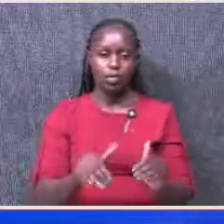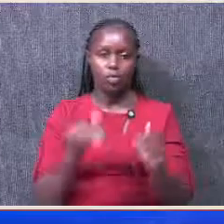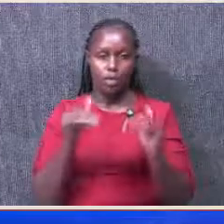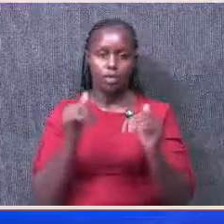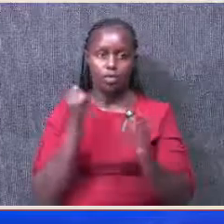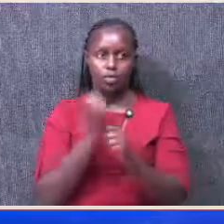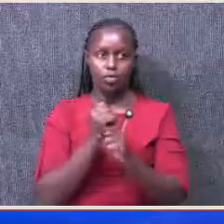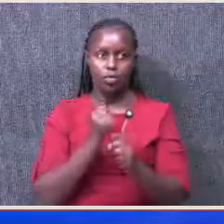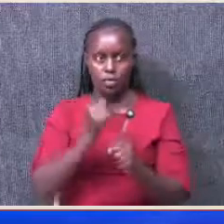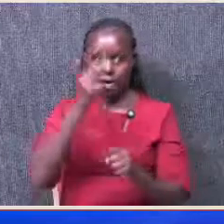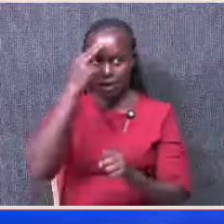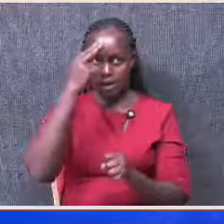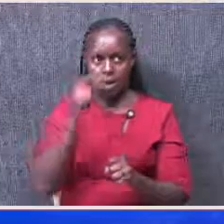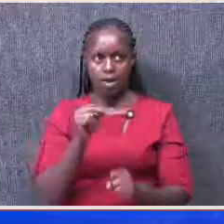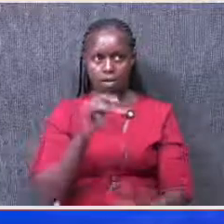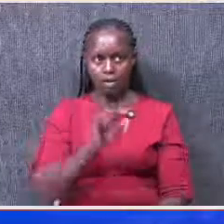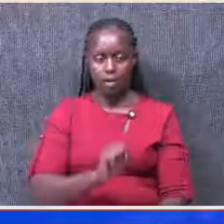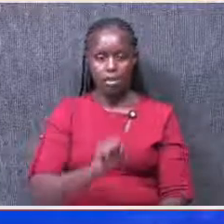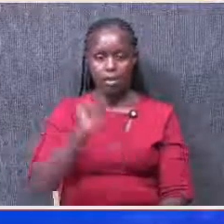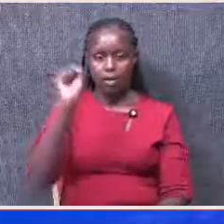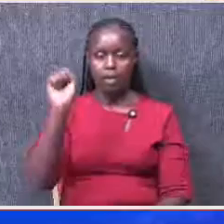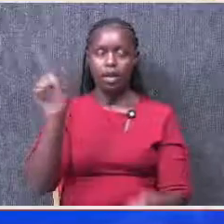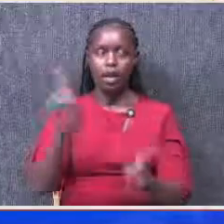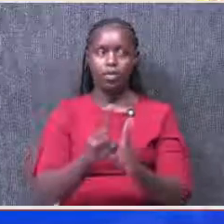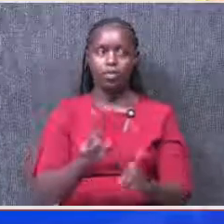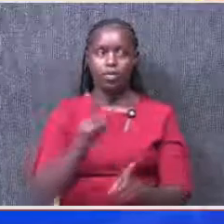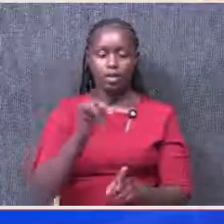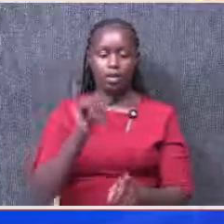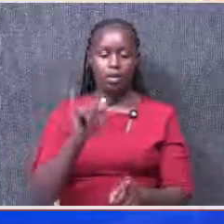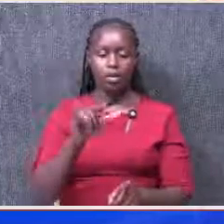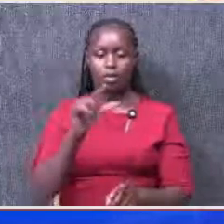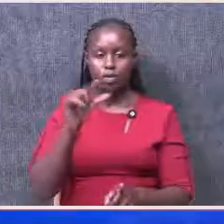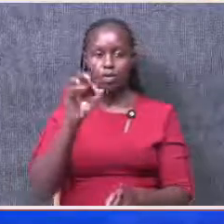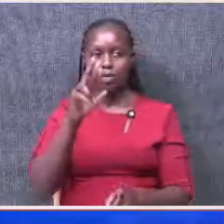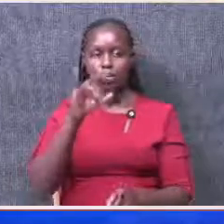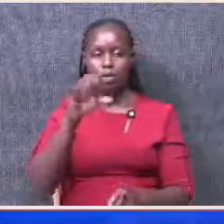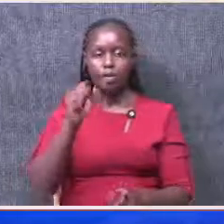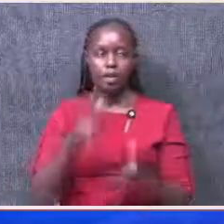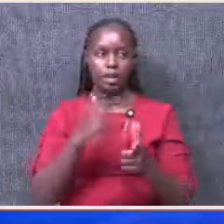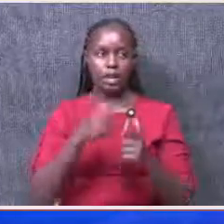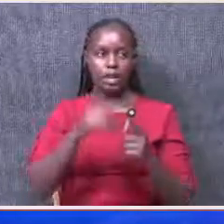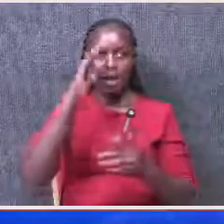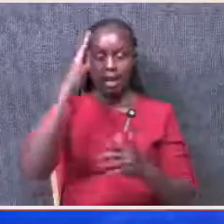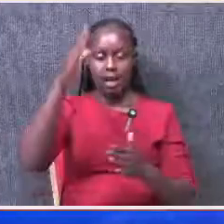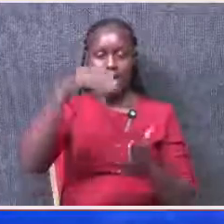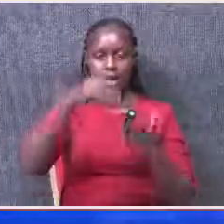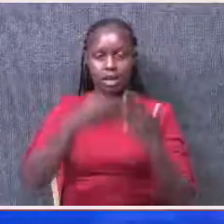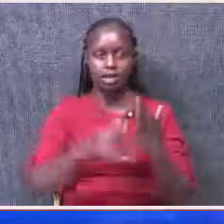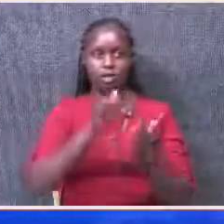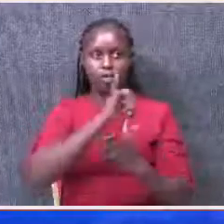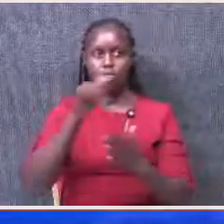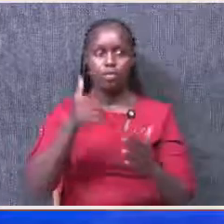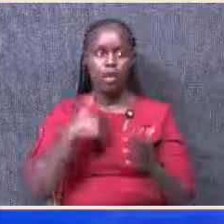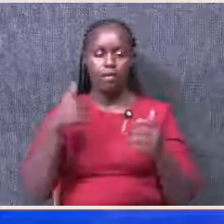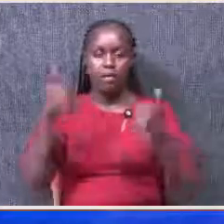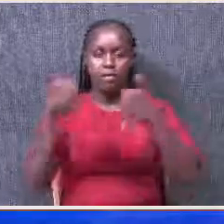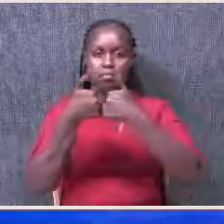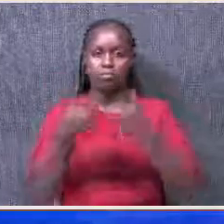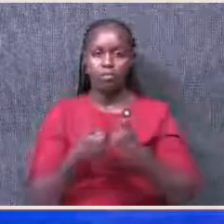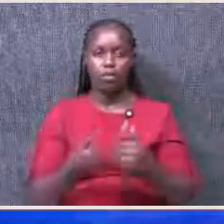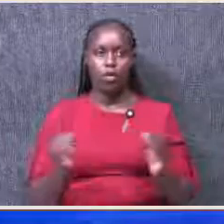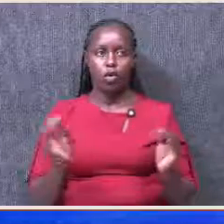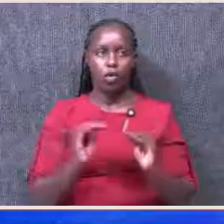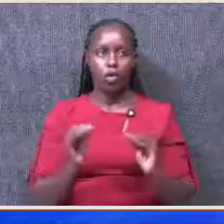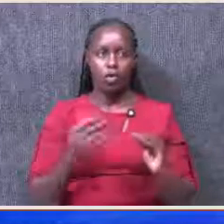Narok South na Kilgoris. Alafu pia direct ticket, wale ambayo hawakuwa na mtu ambayo wamewapinga,